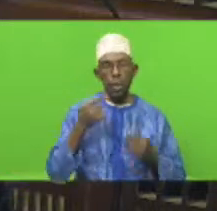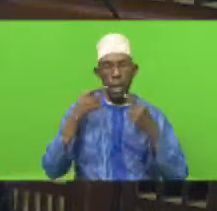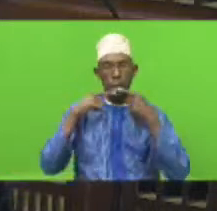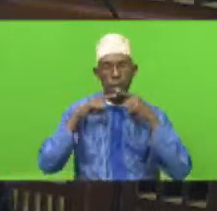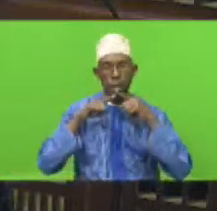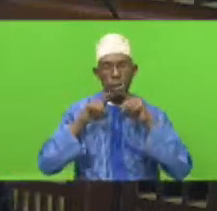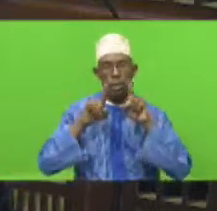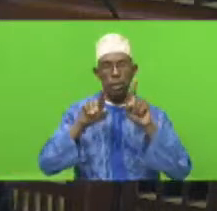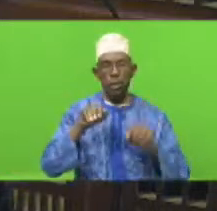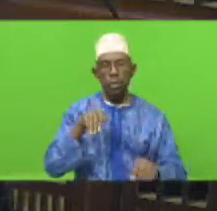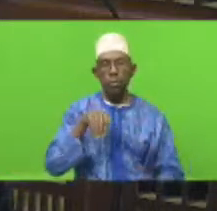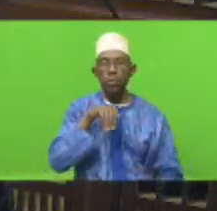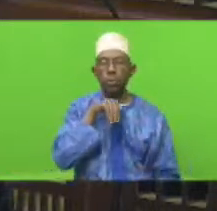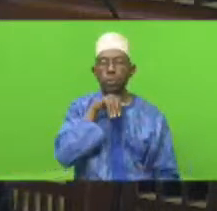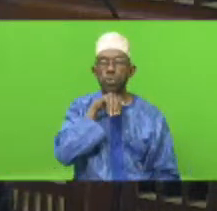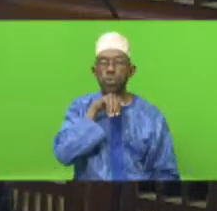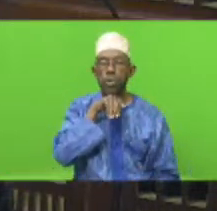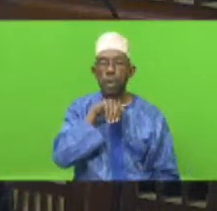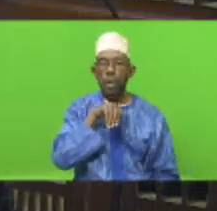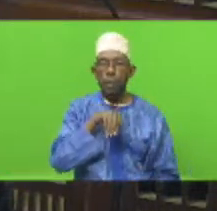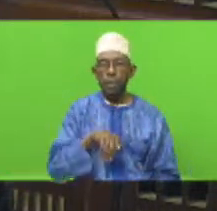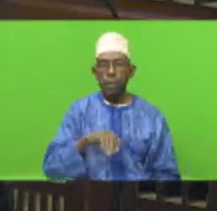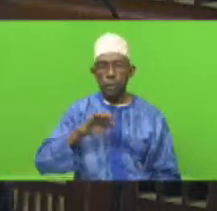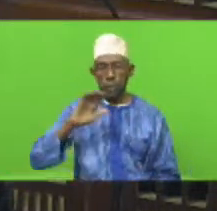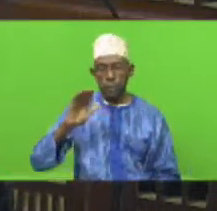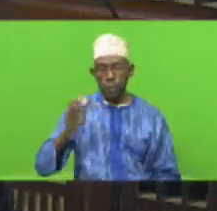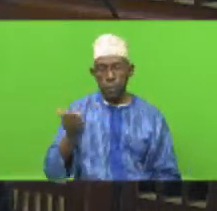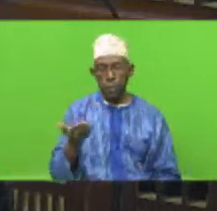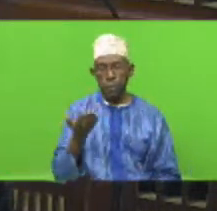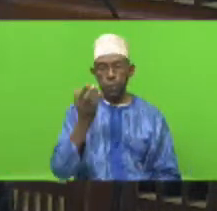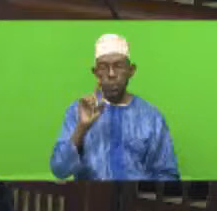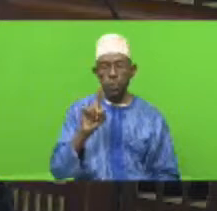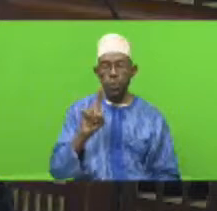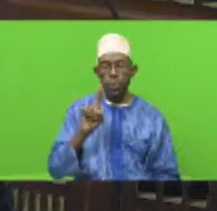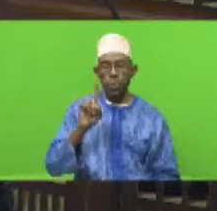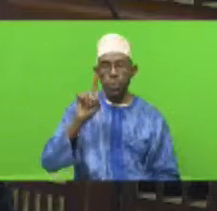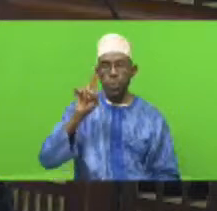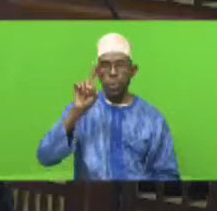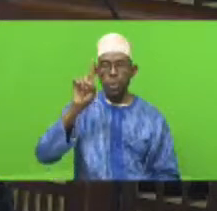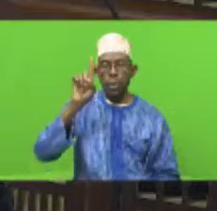أشهد أن محمد رسول